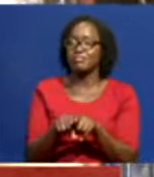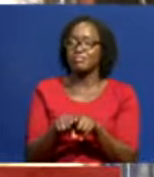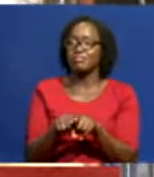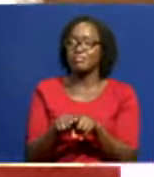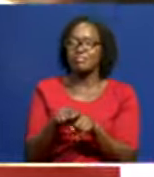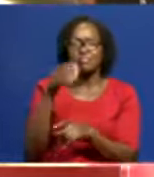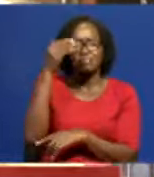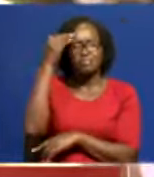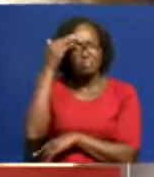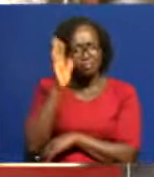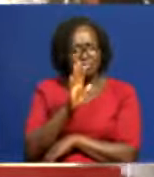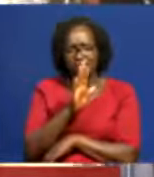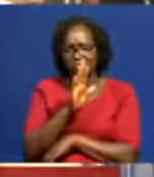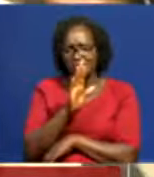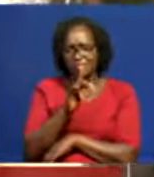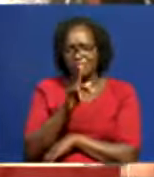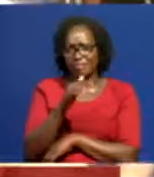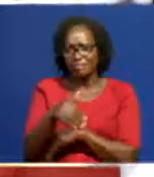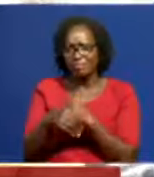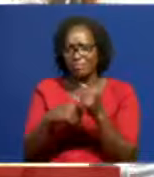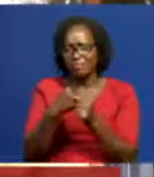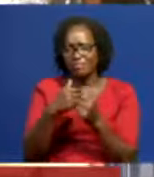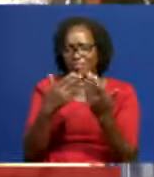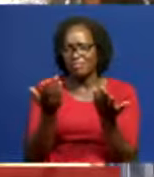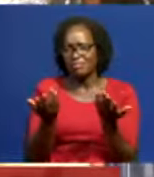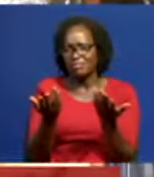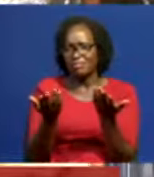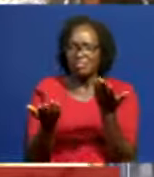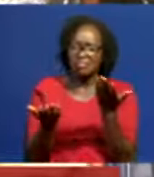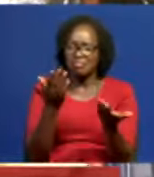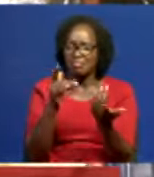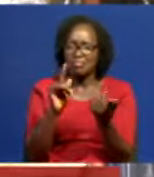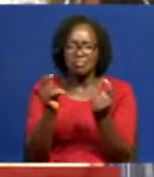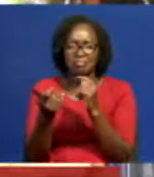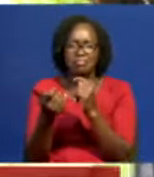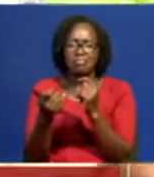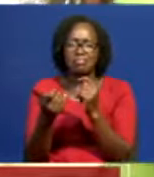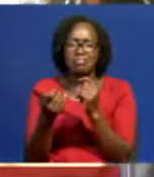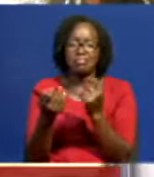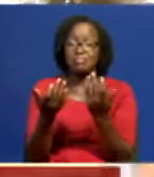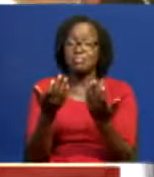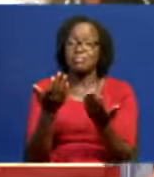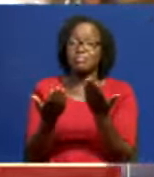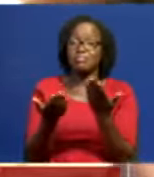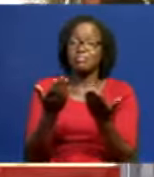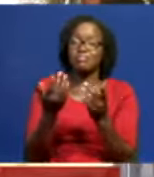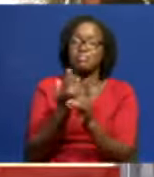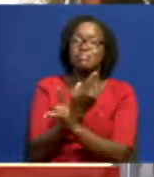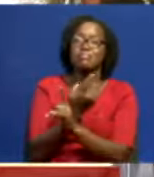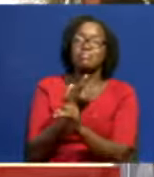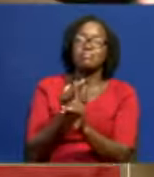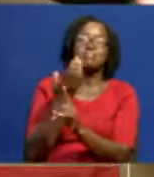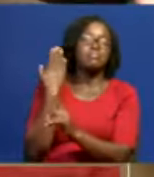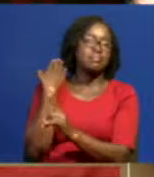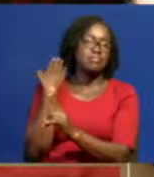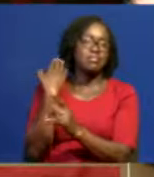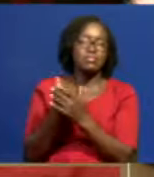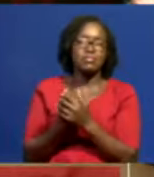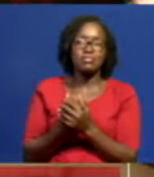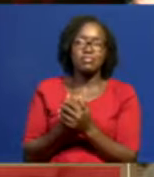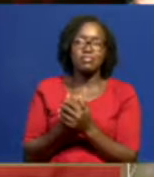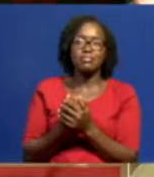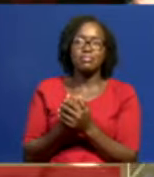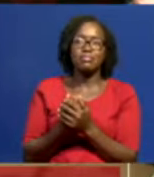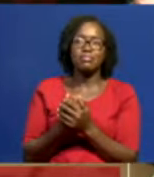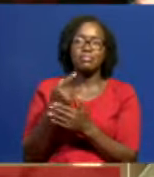sijui kwa mfano hii mwaka inakuja hii sasa. Kaite za badrika. Tuone kama mabadiliko itakuwa tofauti na ile yamepita. Kitu ya